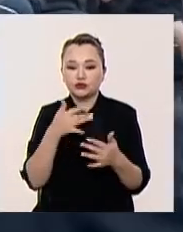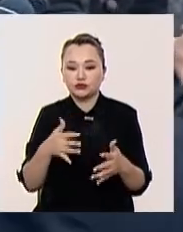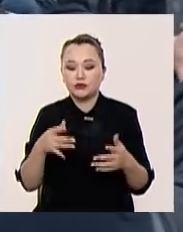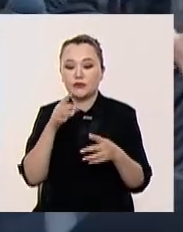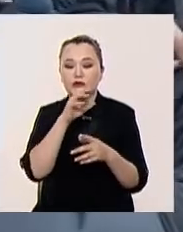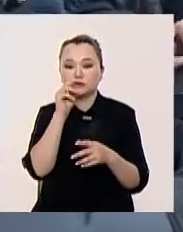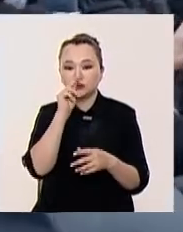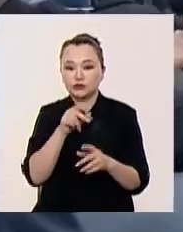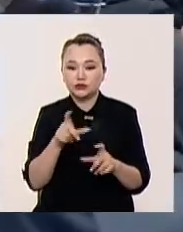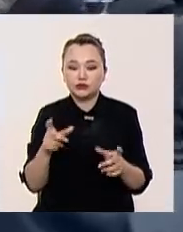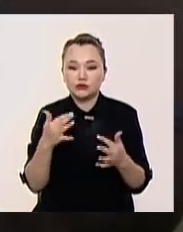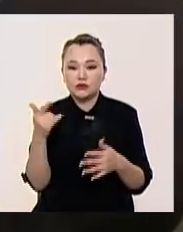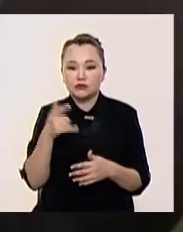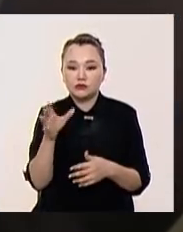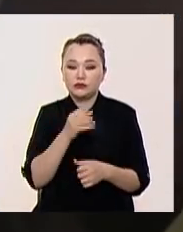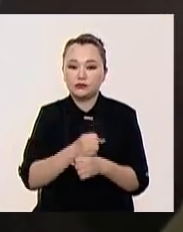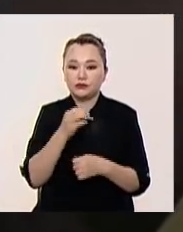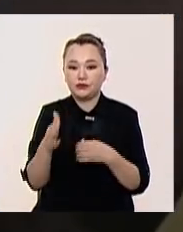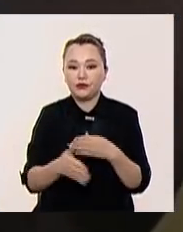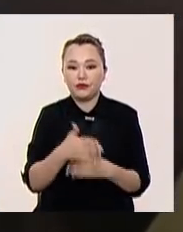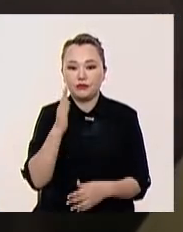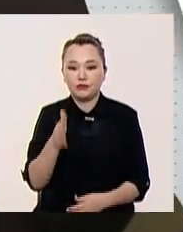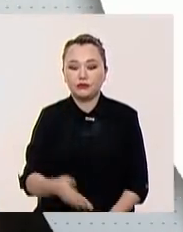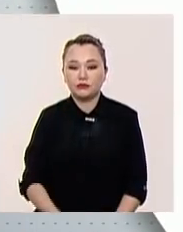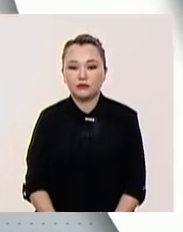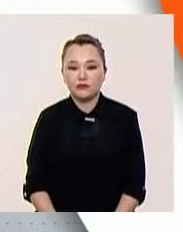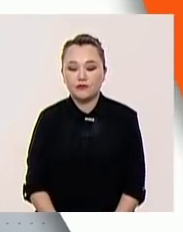организации беспорядков? И все ли понесут строгое наказание?